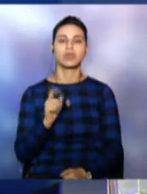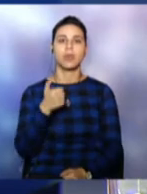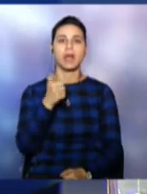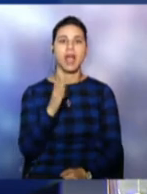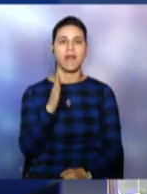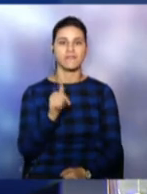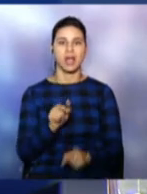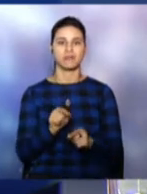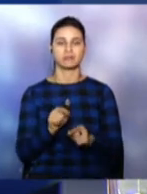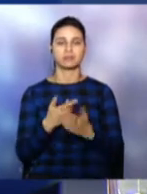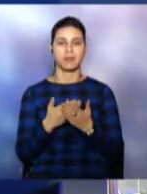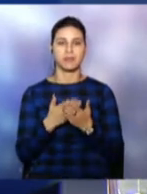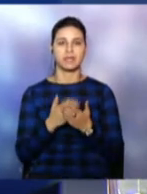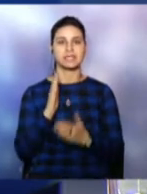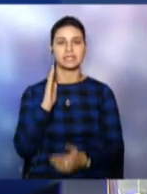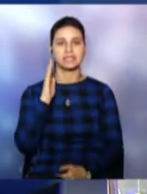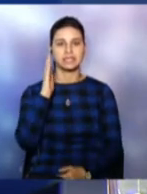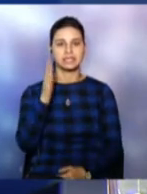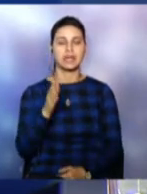კოფეინშეცვლილი პროდუქტები გამოიწვევს